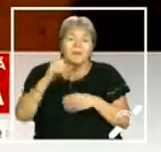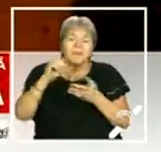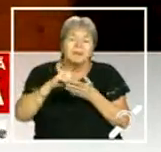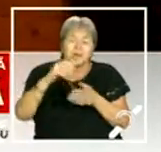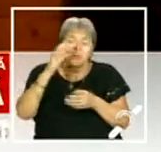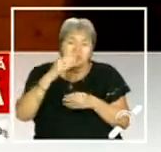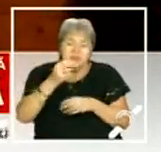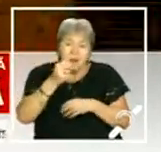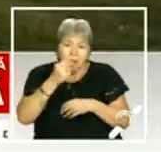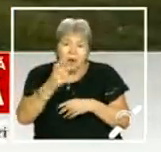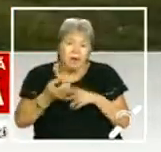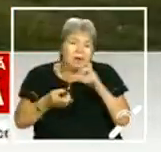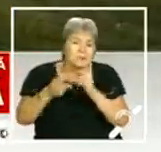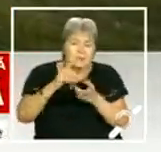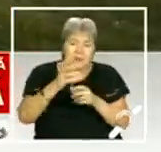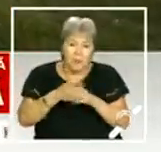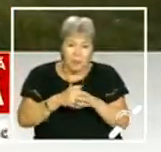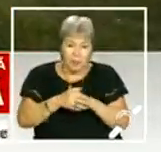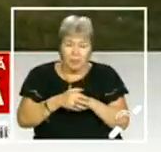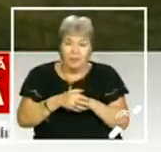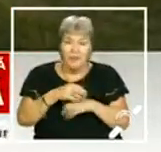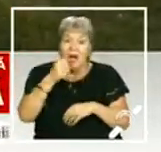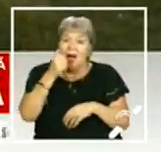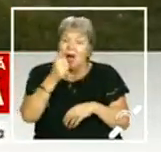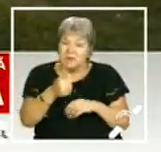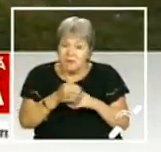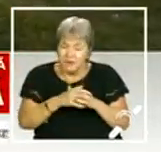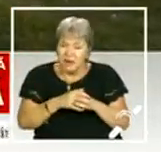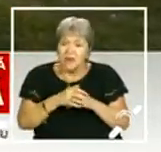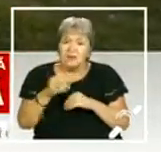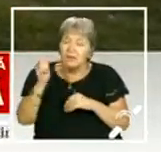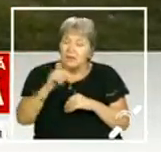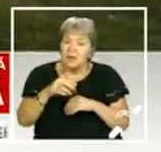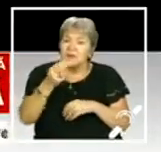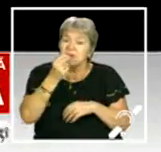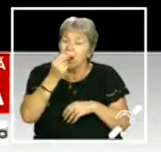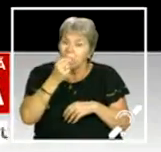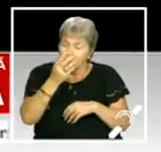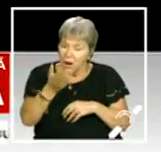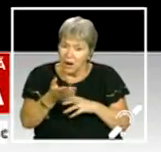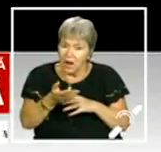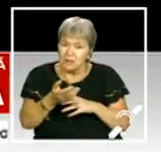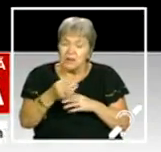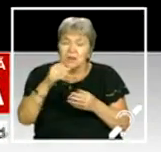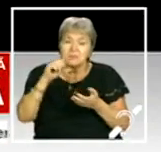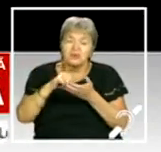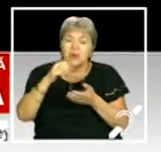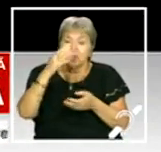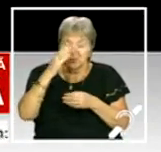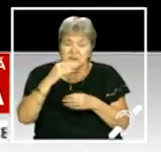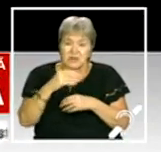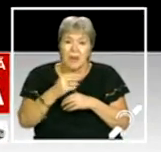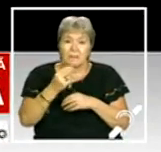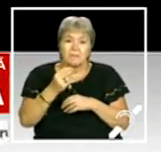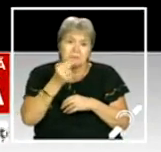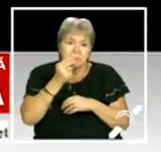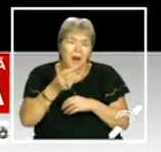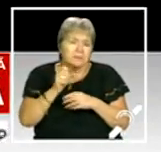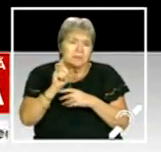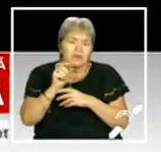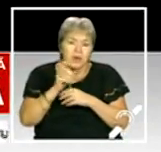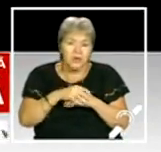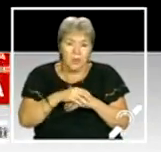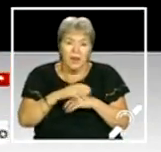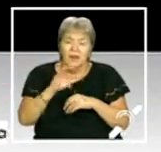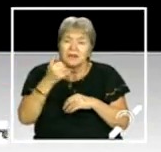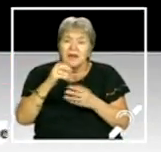camping, deci am combinat. Grupul, într-adevăr, a venit la noi și au servit masa de prânz, dar în același timp